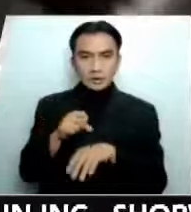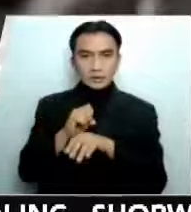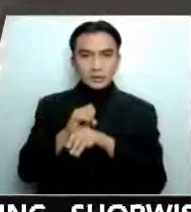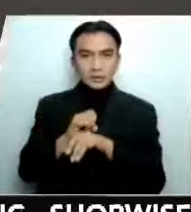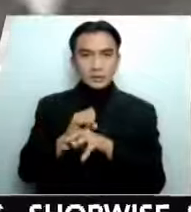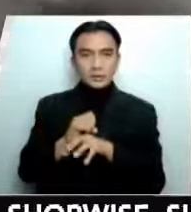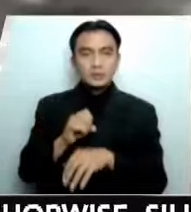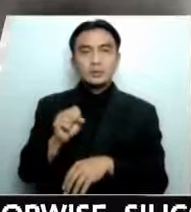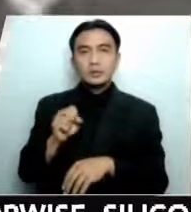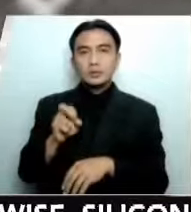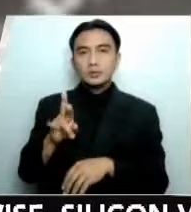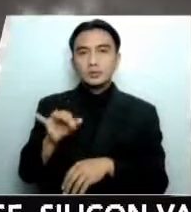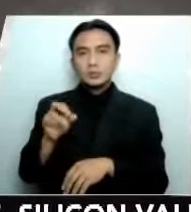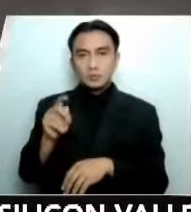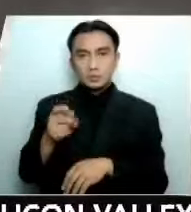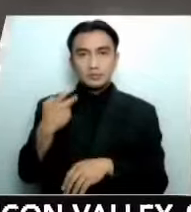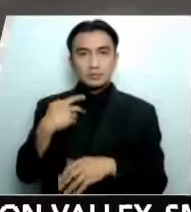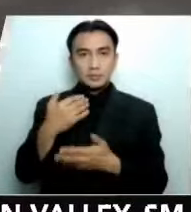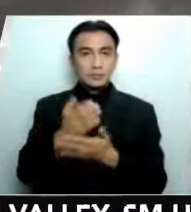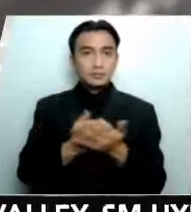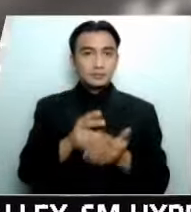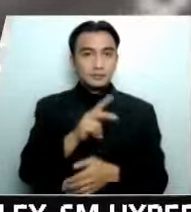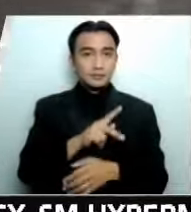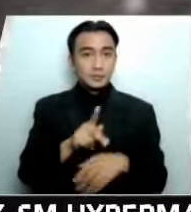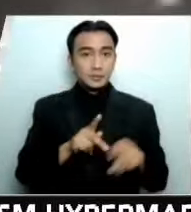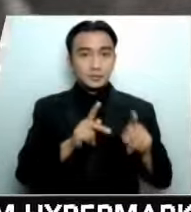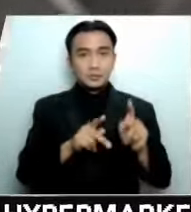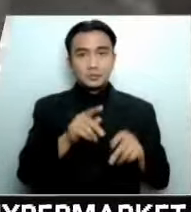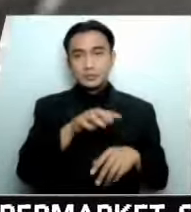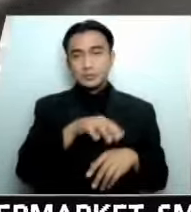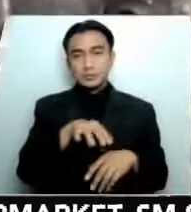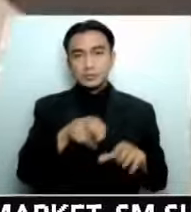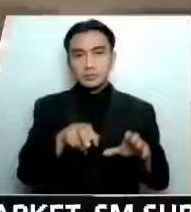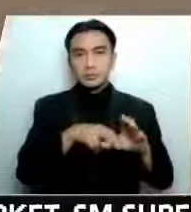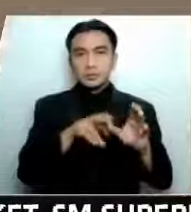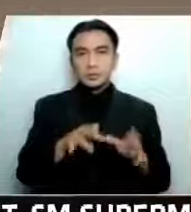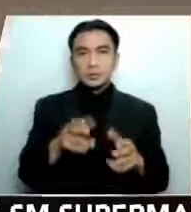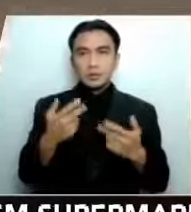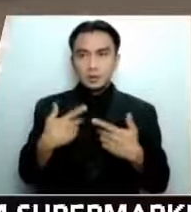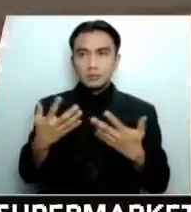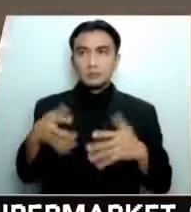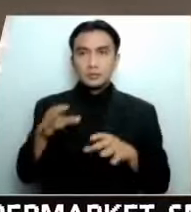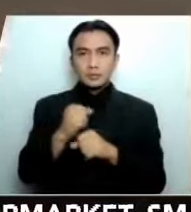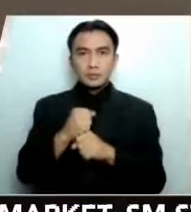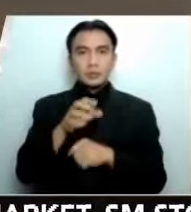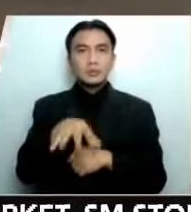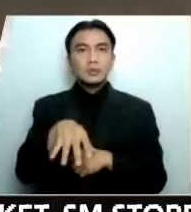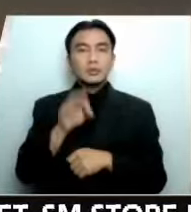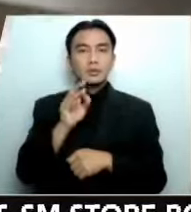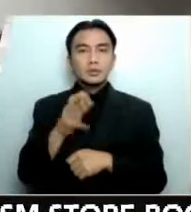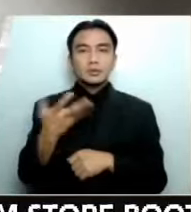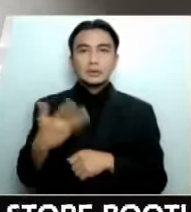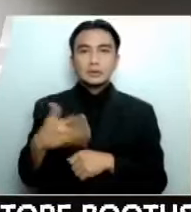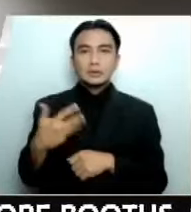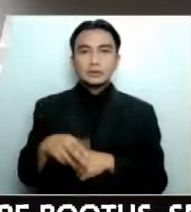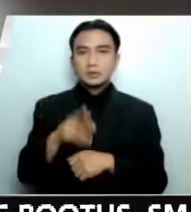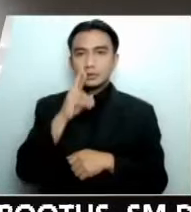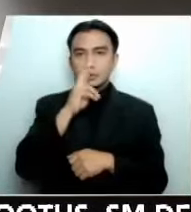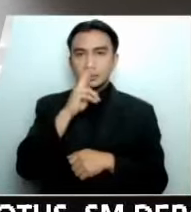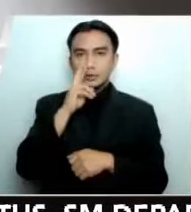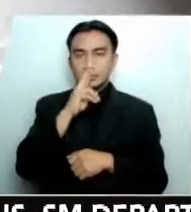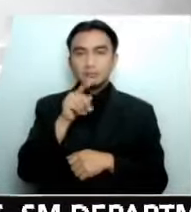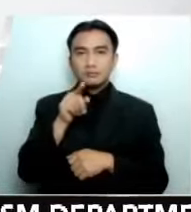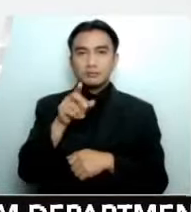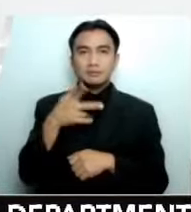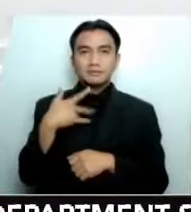ilang pasahero pero pa man tapos ang is sa mga surot sa may isa pang peste ang nakita sa paliparan